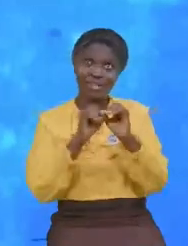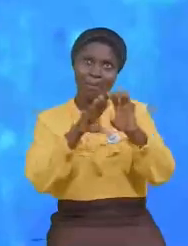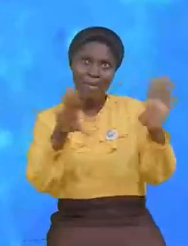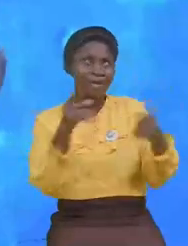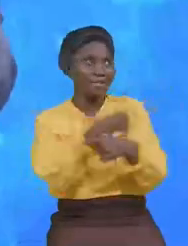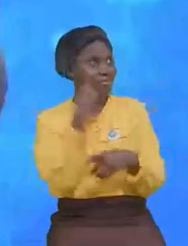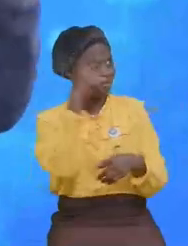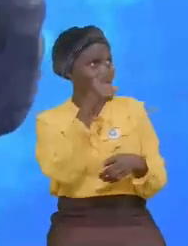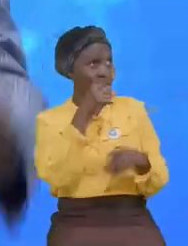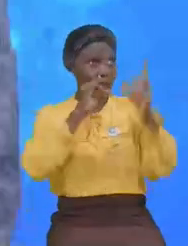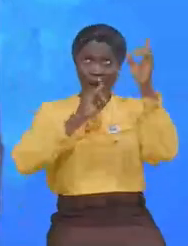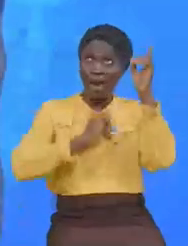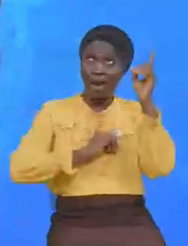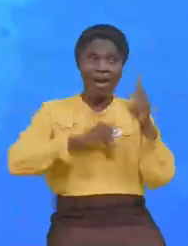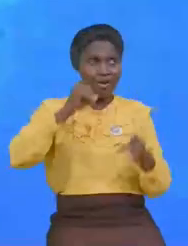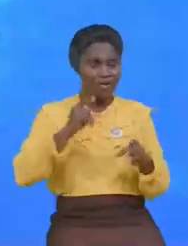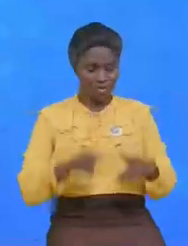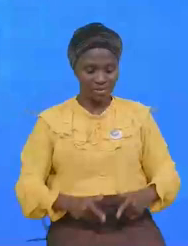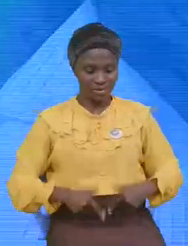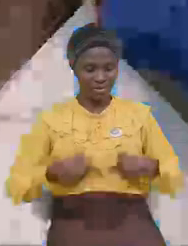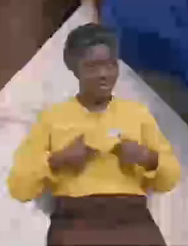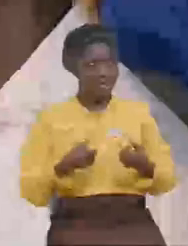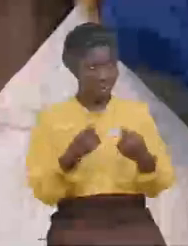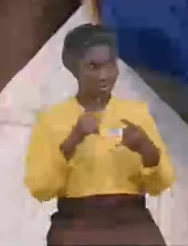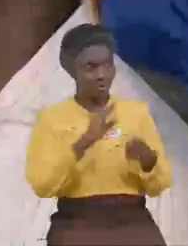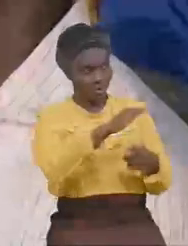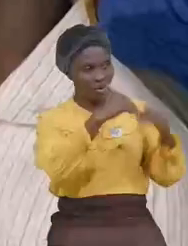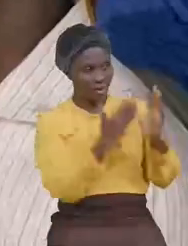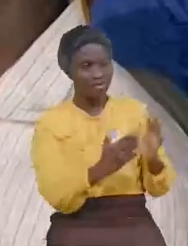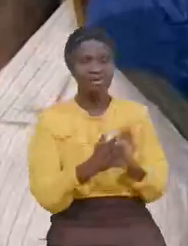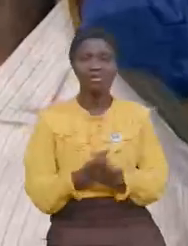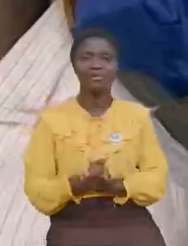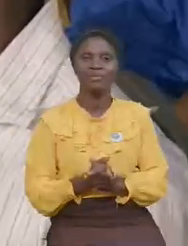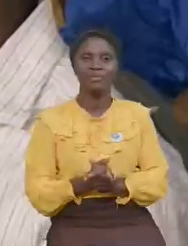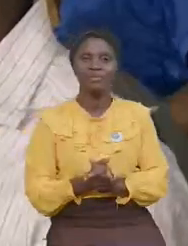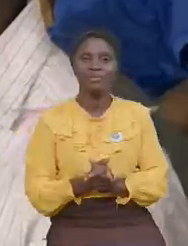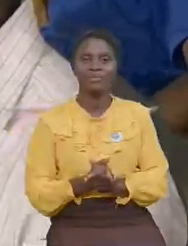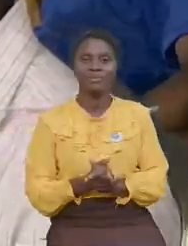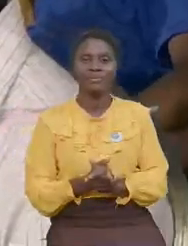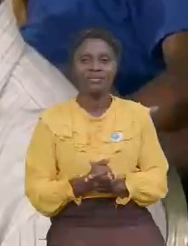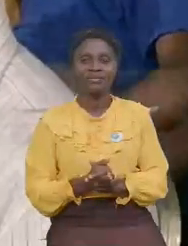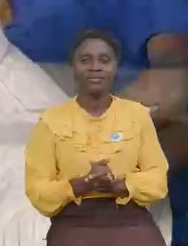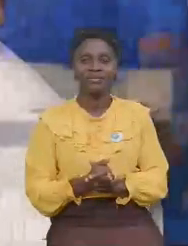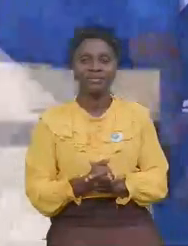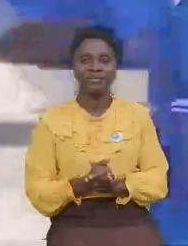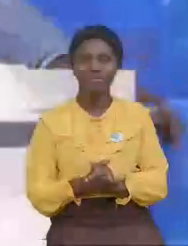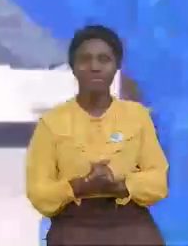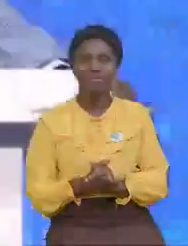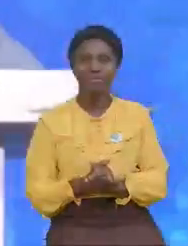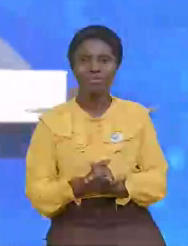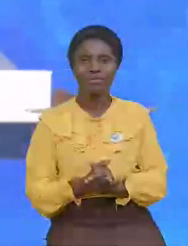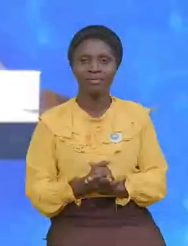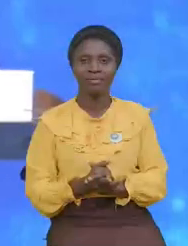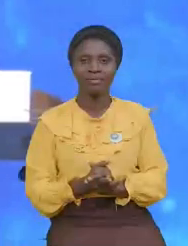Aujourd'hui, c'est le jour radieux pour toi. Il faut que je demeure aujourd'hui dans ta maison.